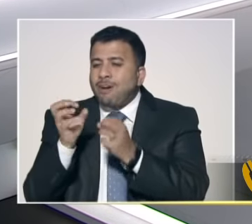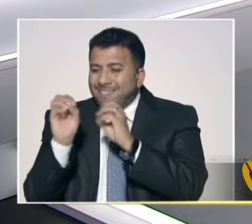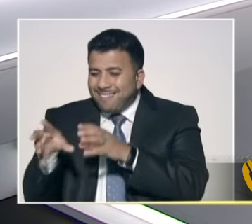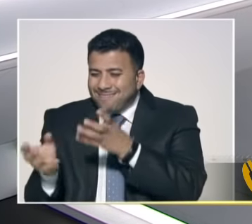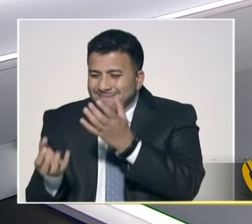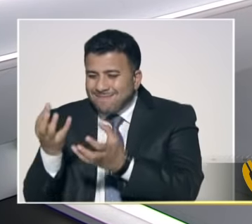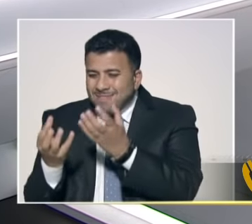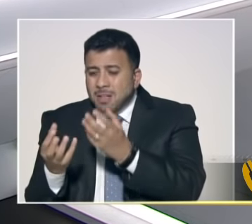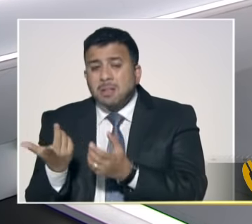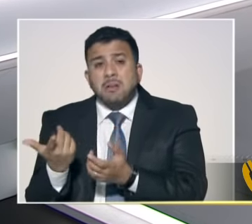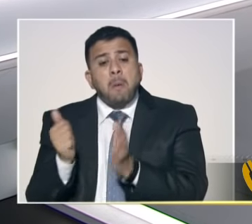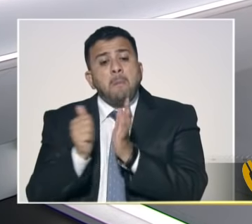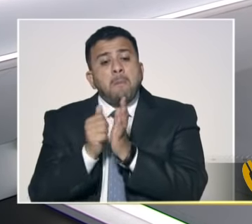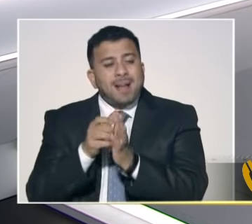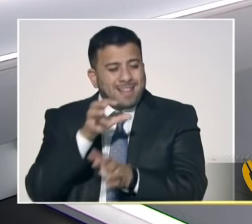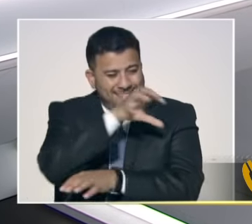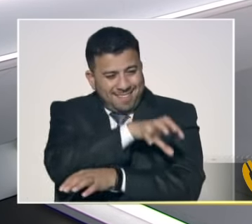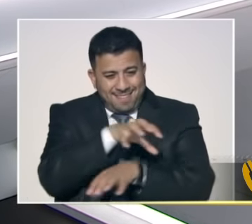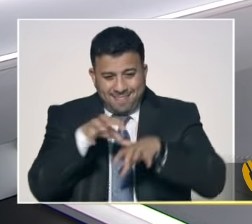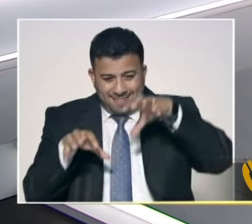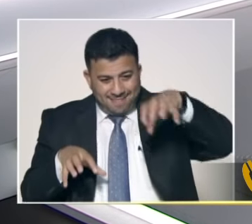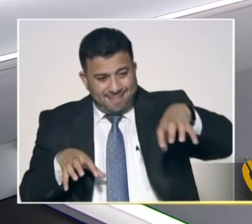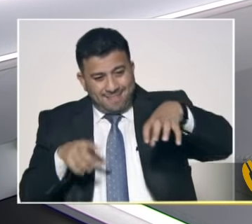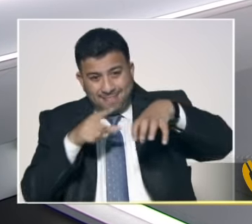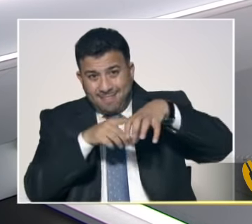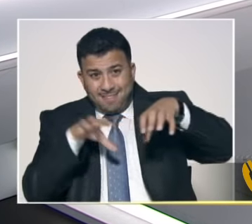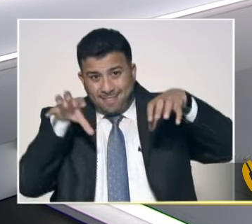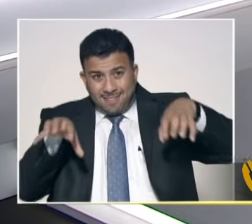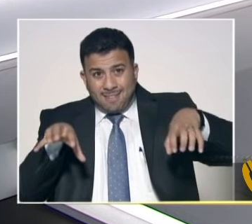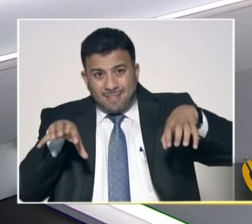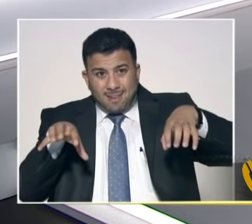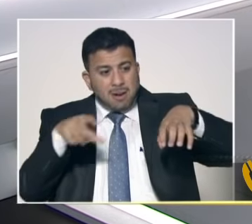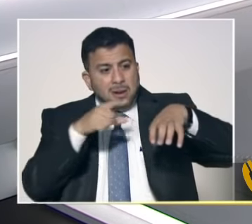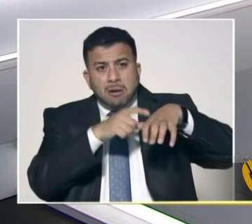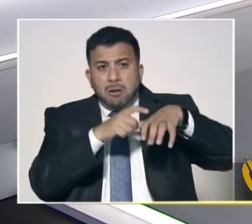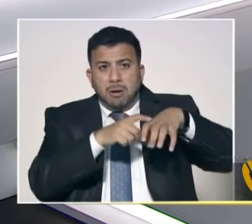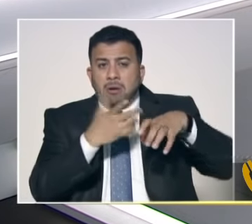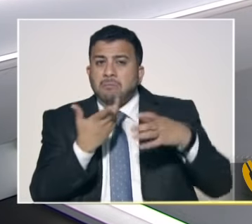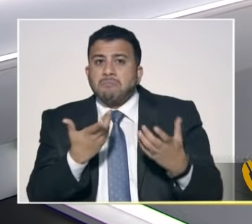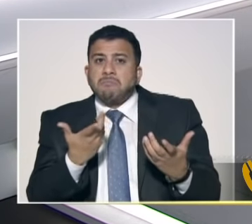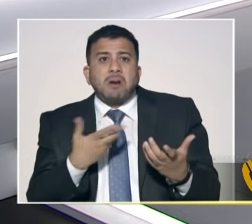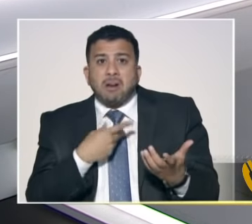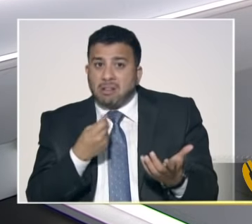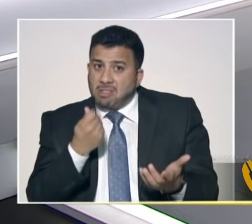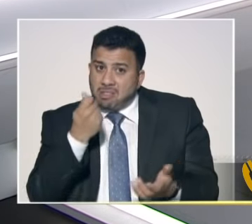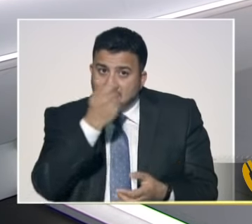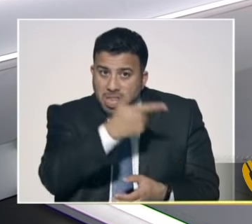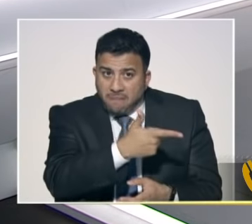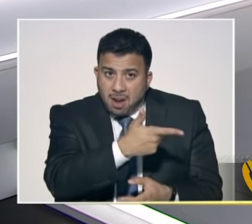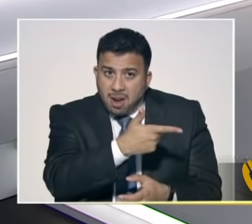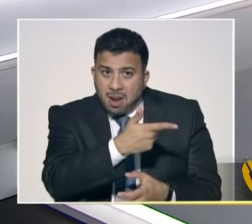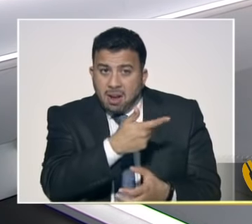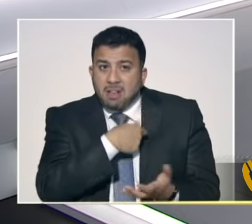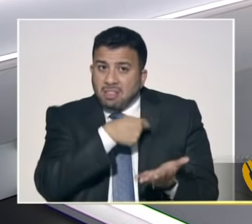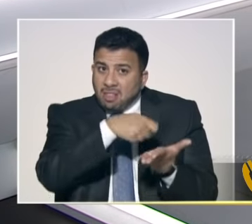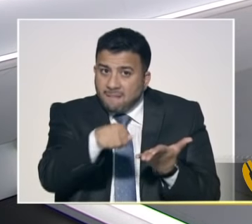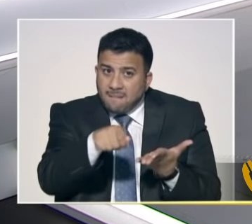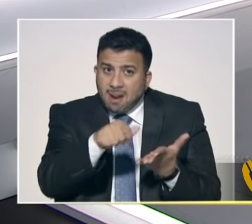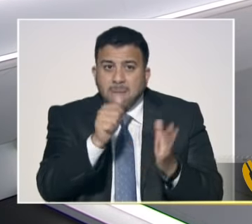فشنو الحكم الشرعي انه احنا نعوض هذا البيت نرممه، لو هذا قضاء وقدر؟ وجزاك الله خير الجزاء. مرحبا يا عبد